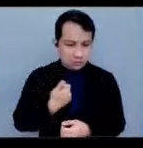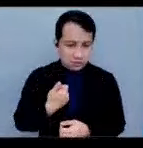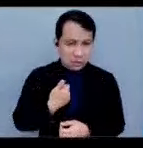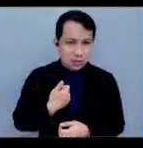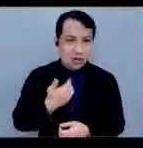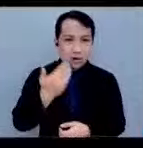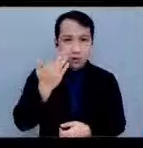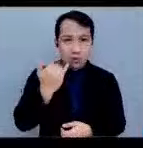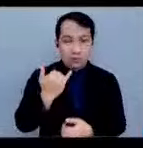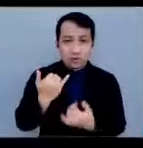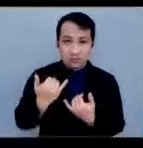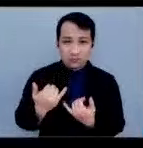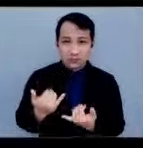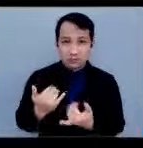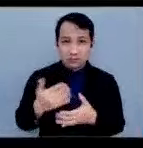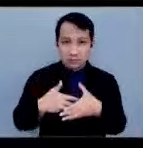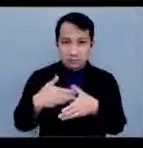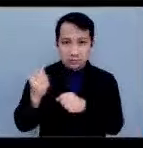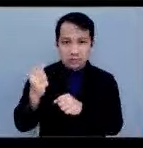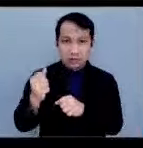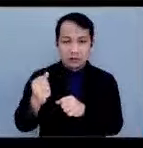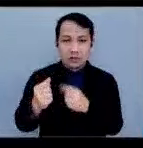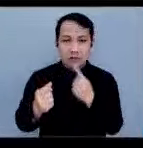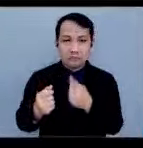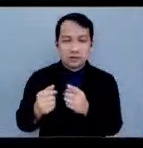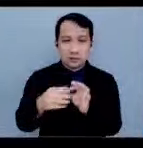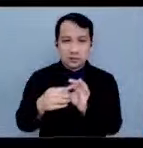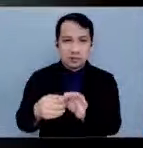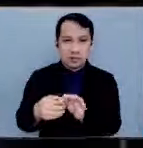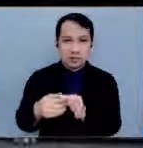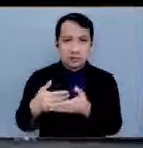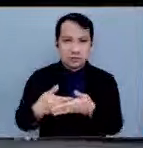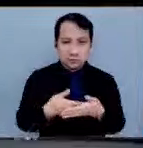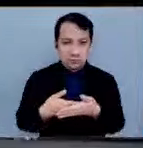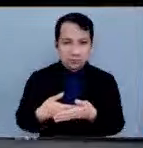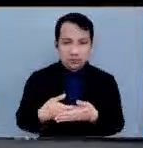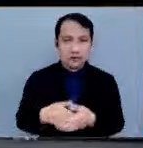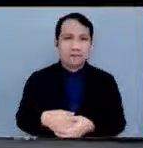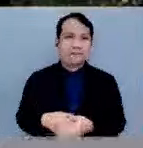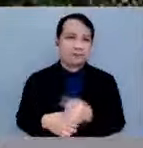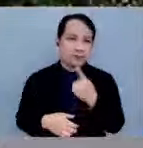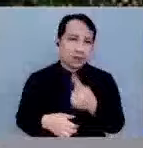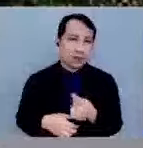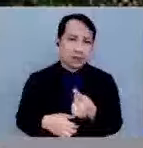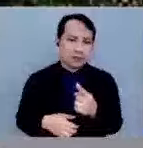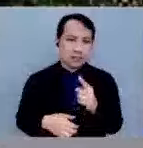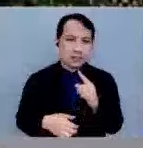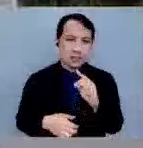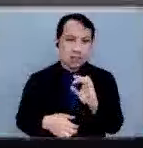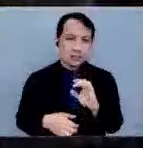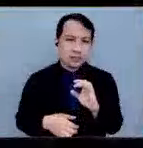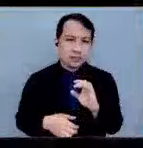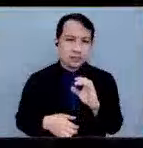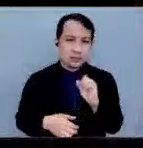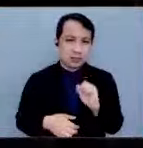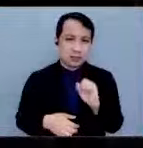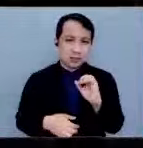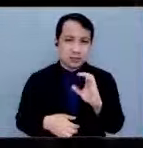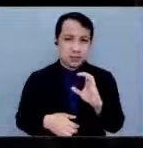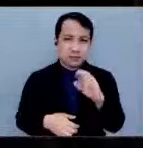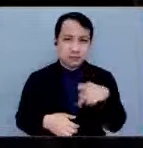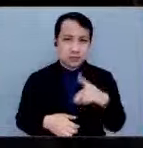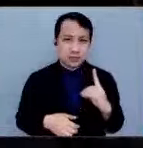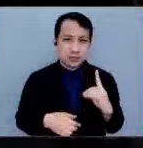po, pag maalis po, kasama na po yung baby ko. Ayon sa Commission on Population and Development o CPD, isa lamang si